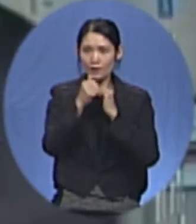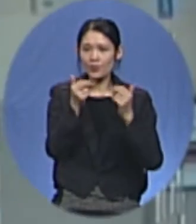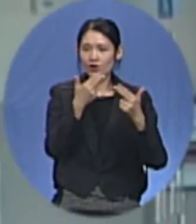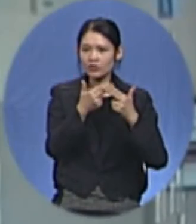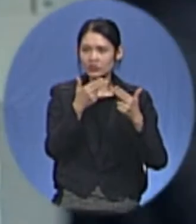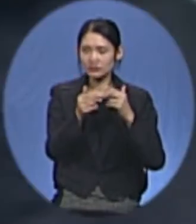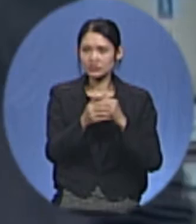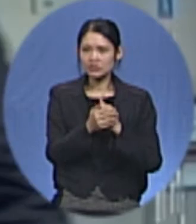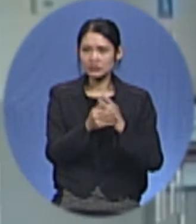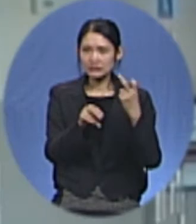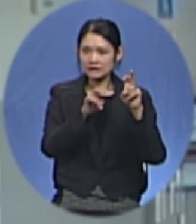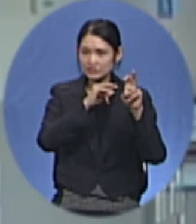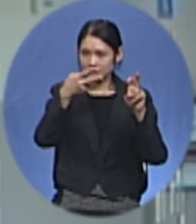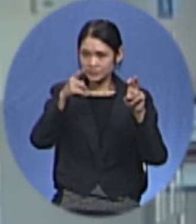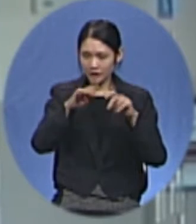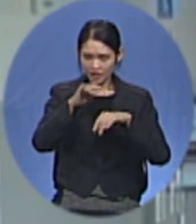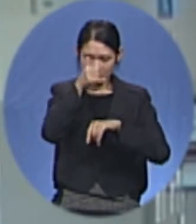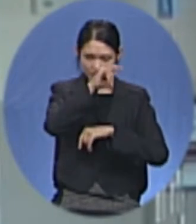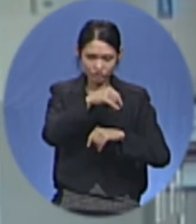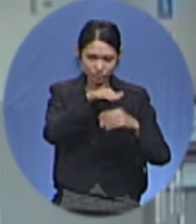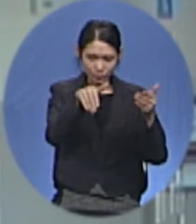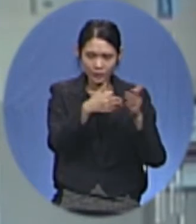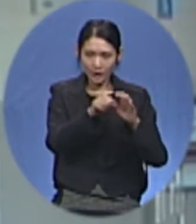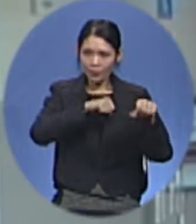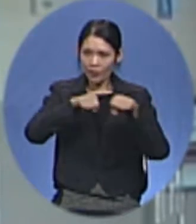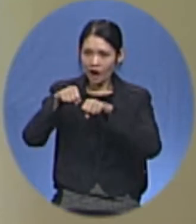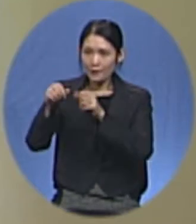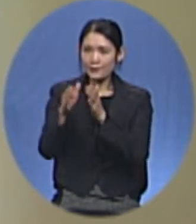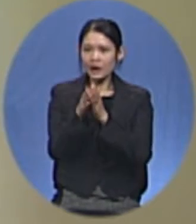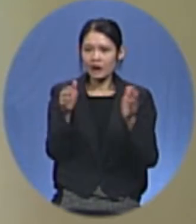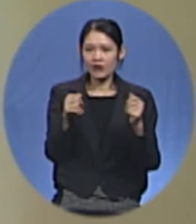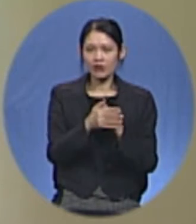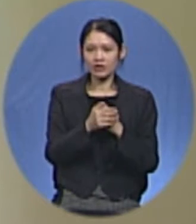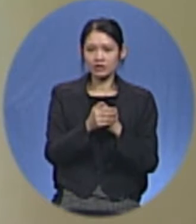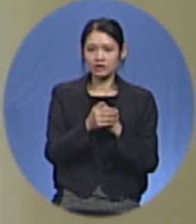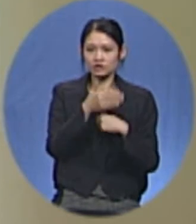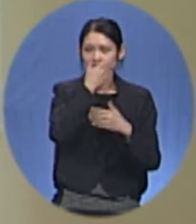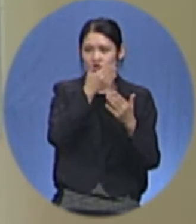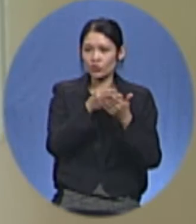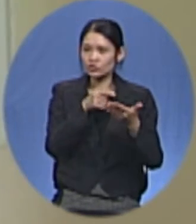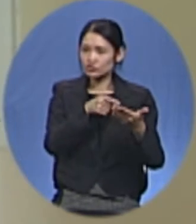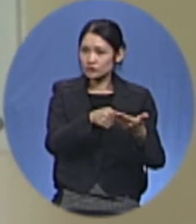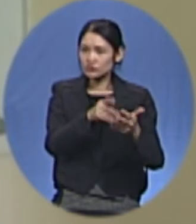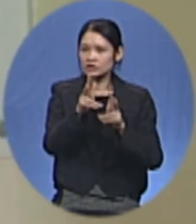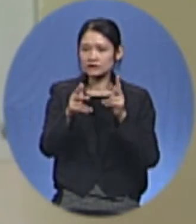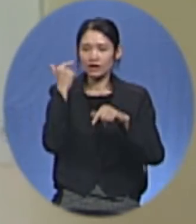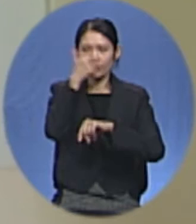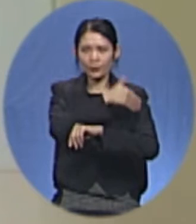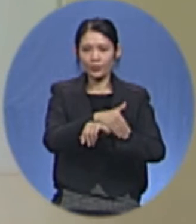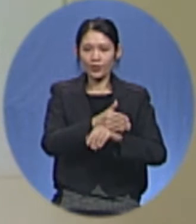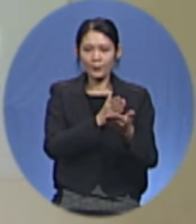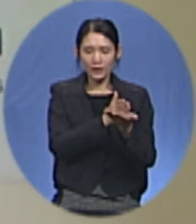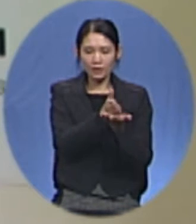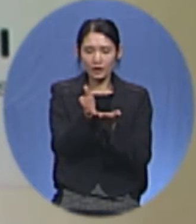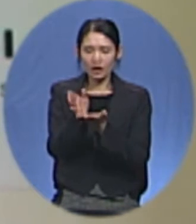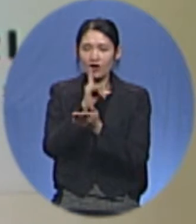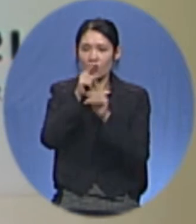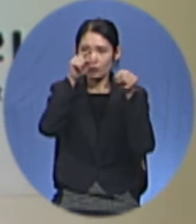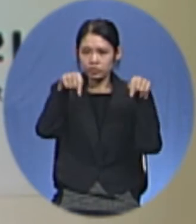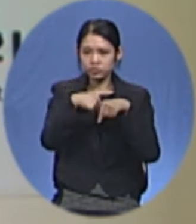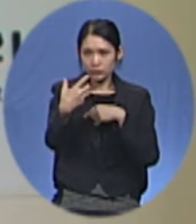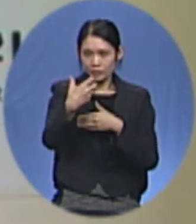한국사회복지사협회 제20대 인수위원회가 구성돼 활동에 들어간 가운데 주요 추진사업기획을 분과별로 업무보고를 받은